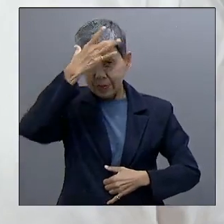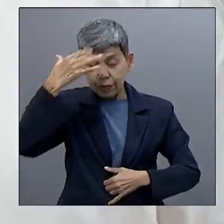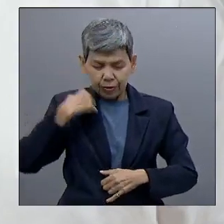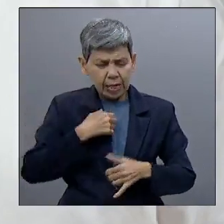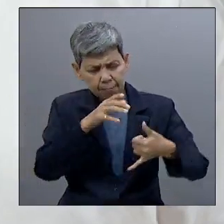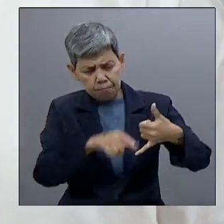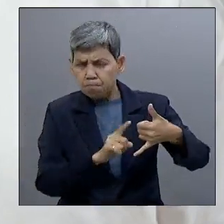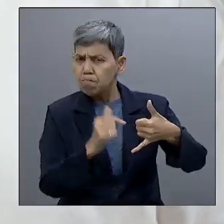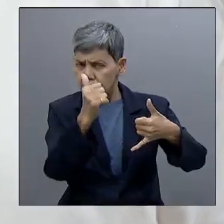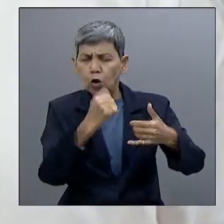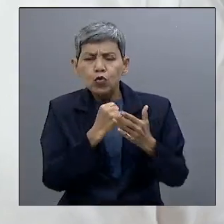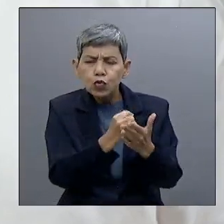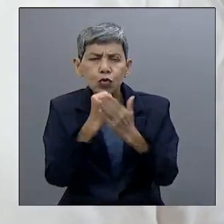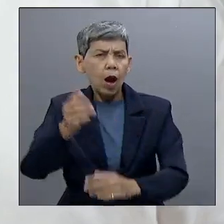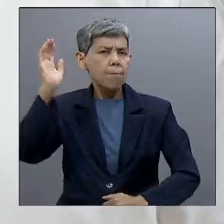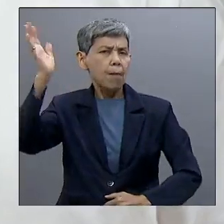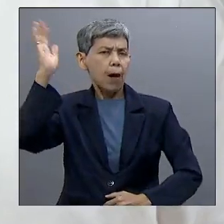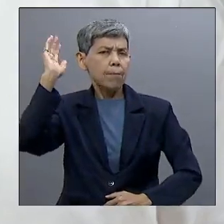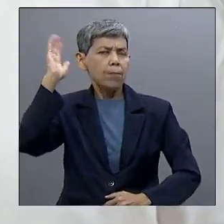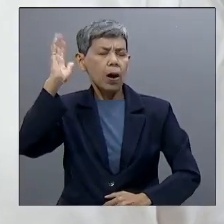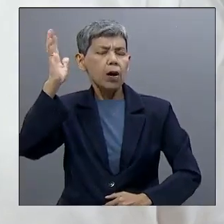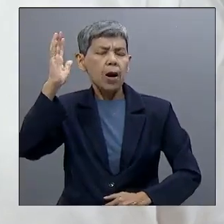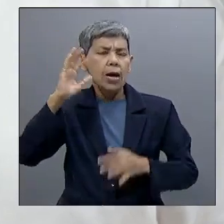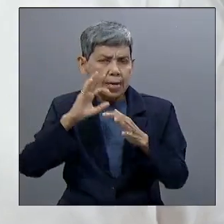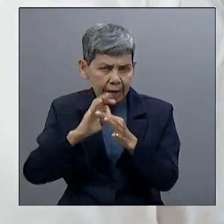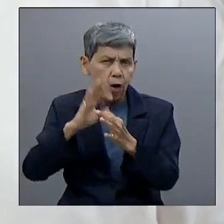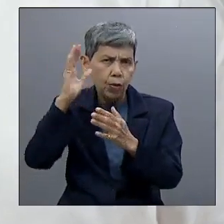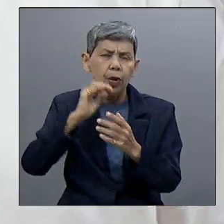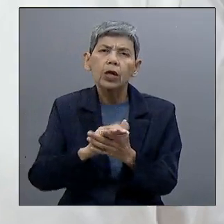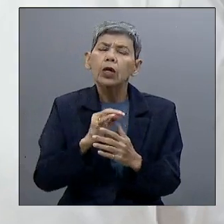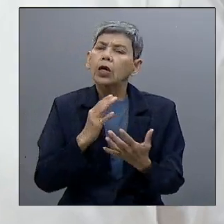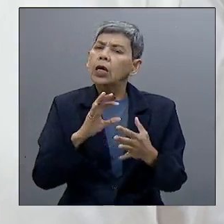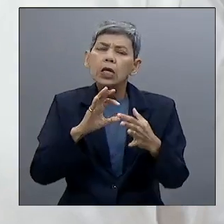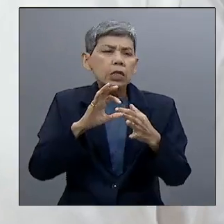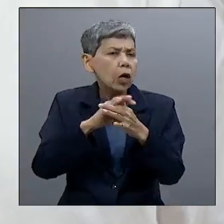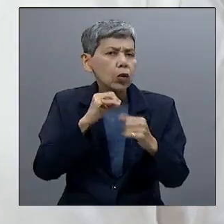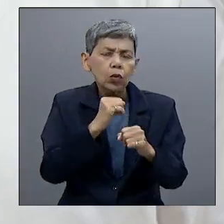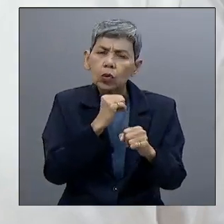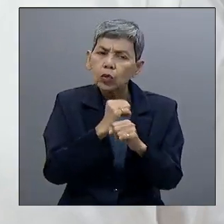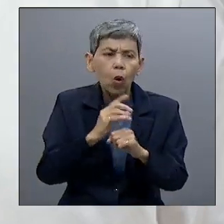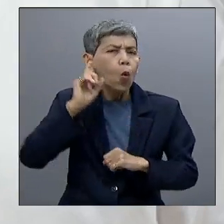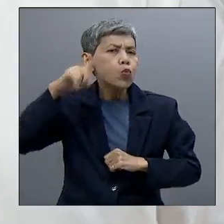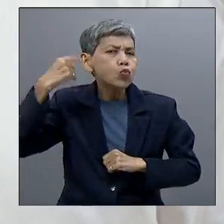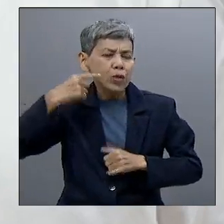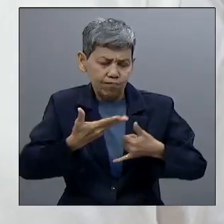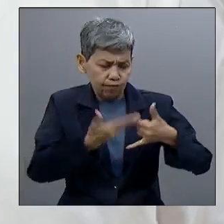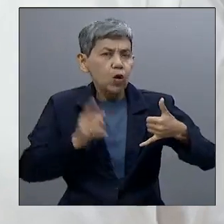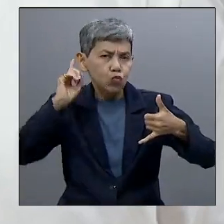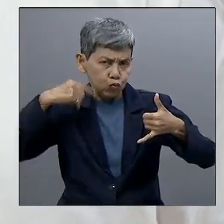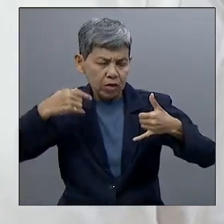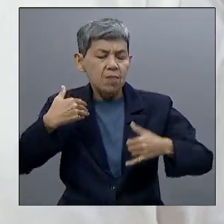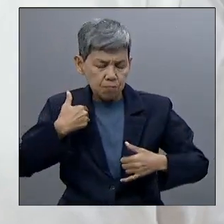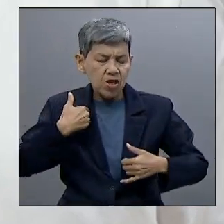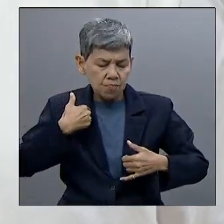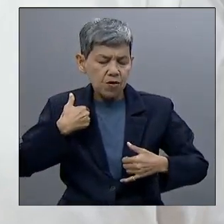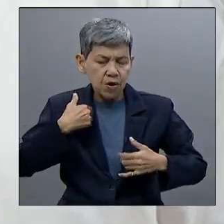ที่ช่วยนำเสนอกับเคลื่อนเกี่ยวกับอะไรที่เป็นการส่งเสริมผู้หญิงที่เรามีเรื่อง